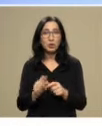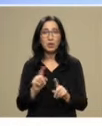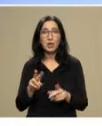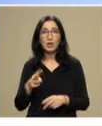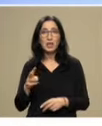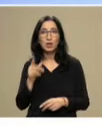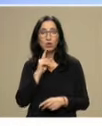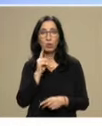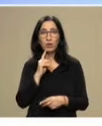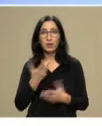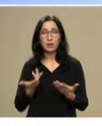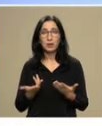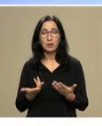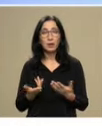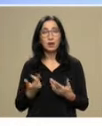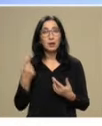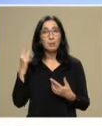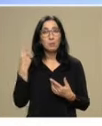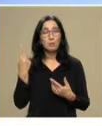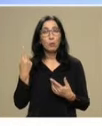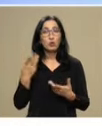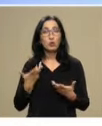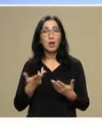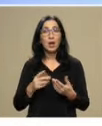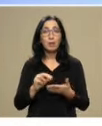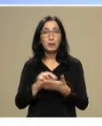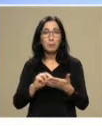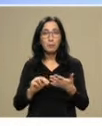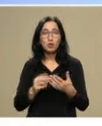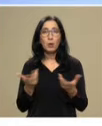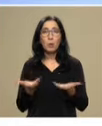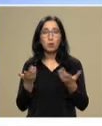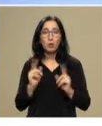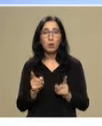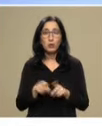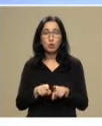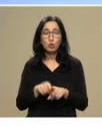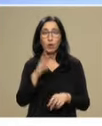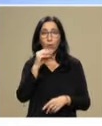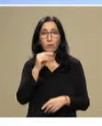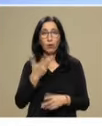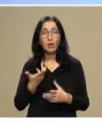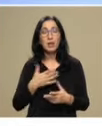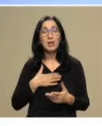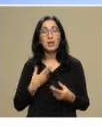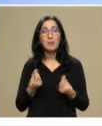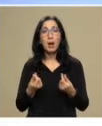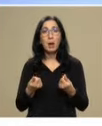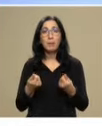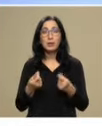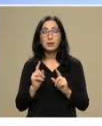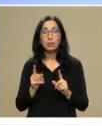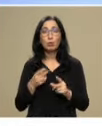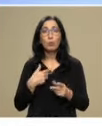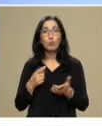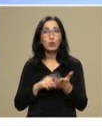човек, имайки предвид, че изкуственият интелект може да генерира текст и може да говори вече като човек, но има някои признаци, които биха